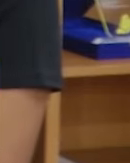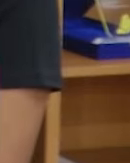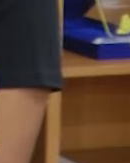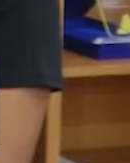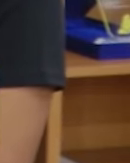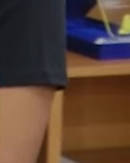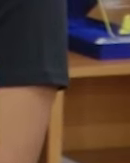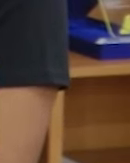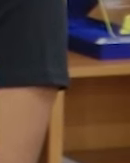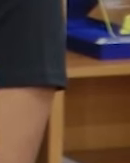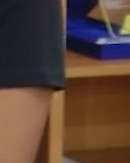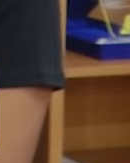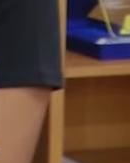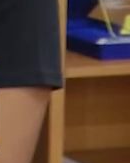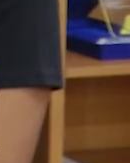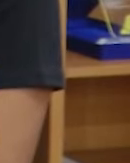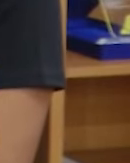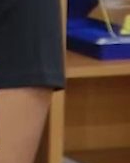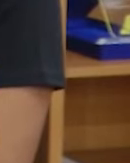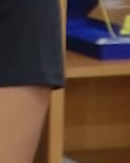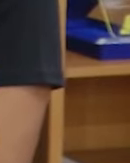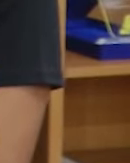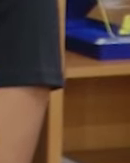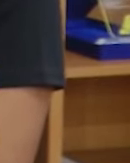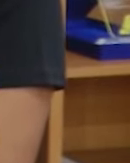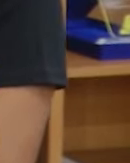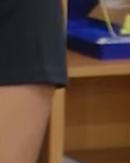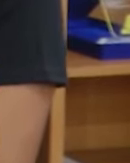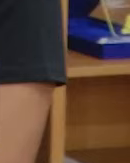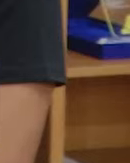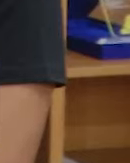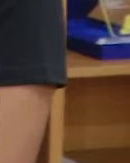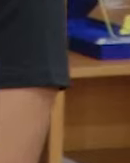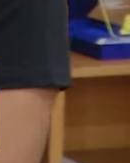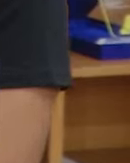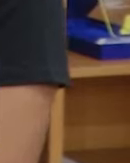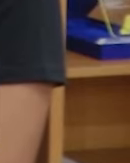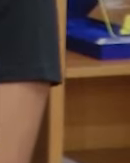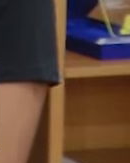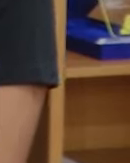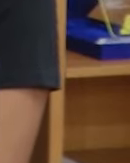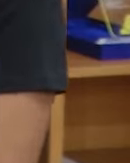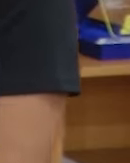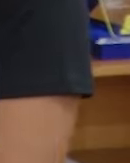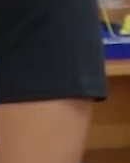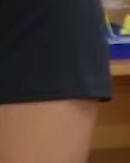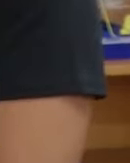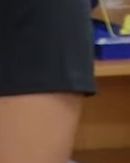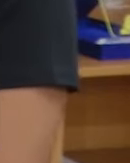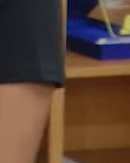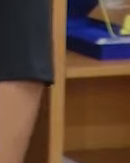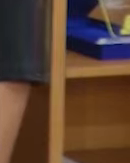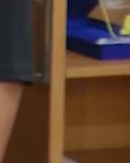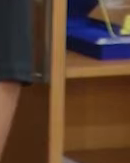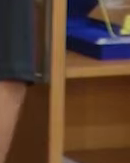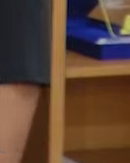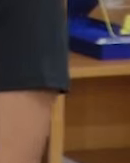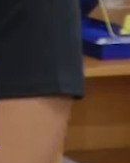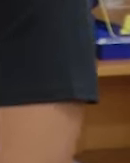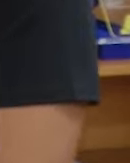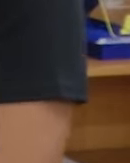membuat kalian itu ketakutan, merasakan terornya sama seperti yang kita rasakan. Terus kita